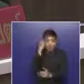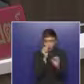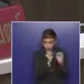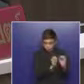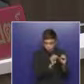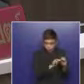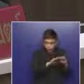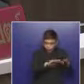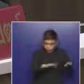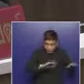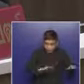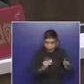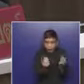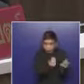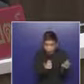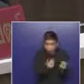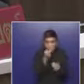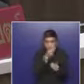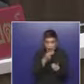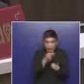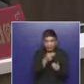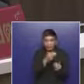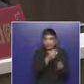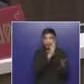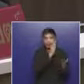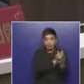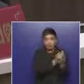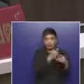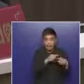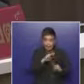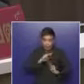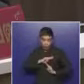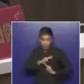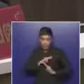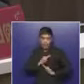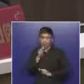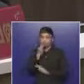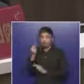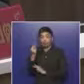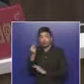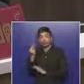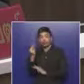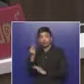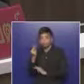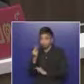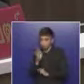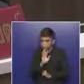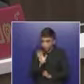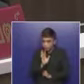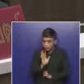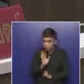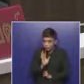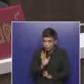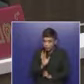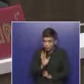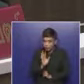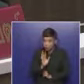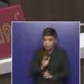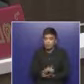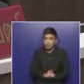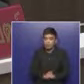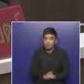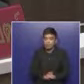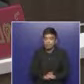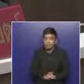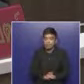ให้งดบุหรี่หยุดบุหรี่แต่ตัวเองก็สูบอันนี้เขาเรียกว่ามีความรู้แต่ไม่มีความตระหนักนะไม่มีความตระหนัก